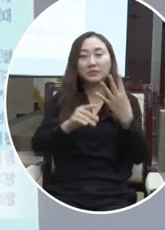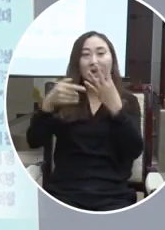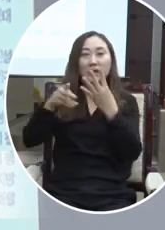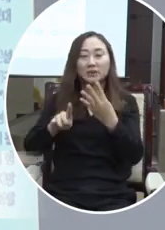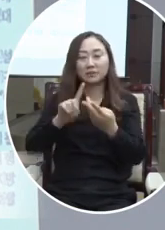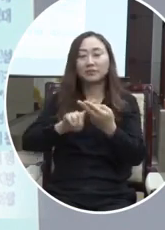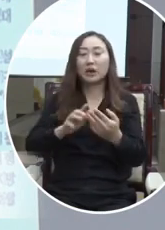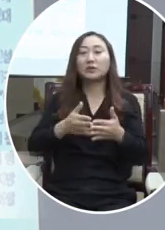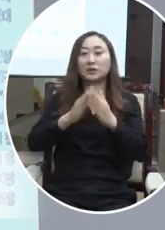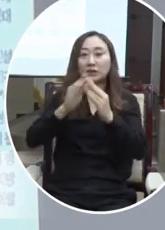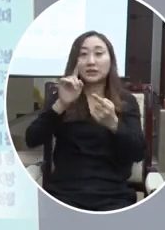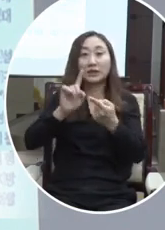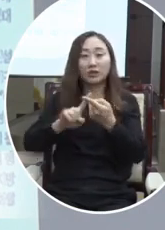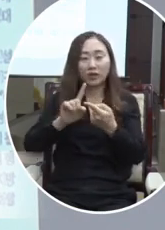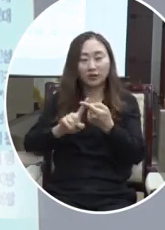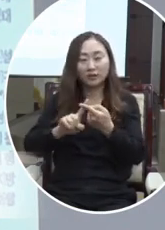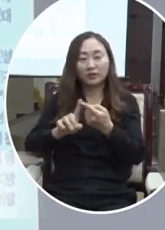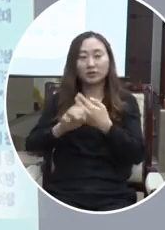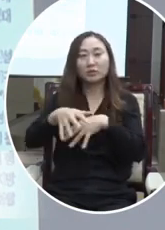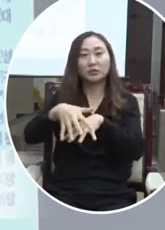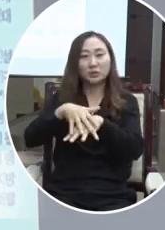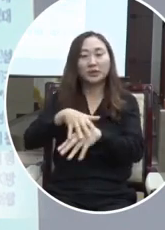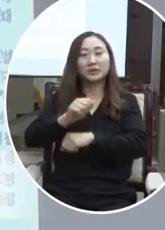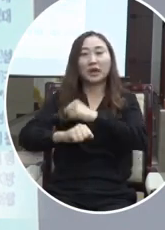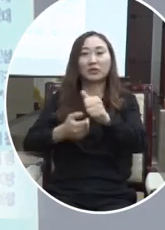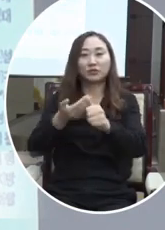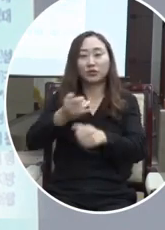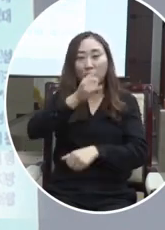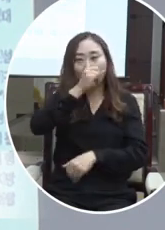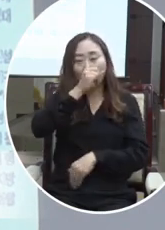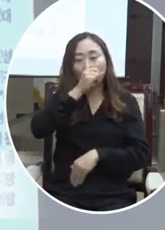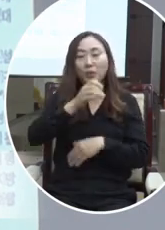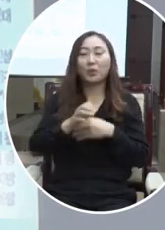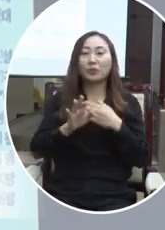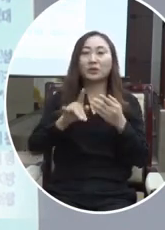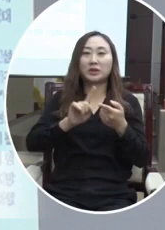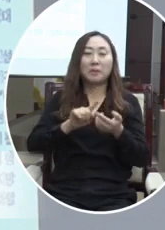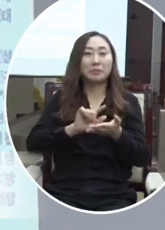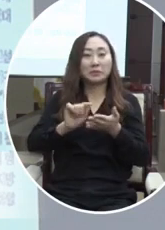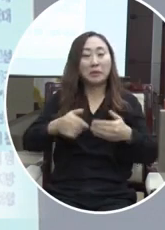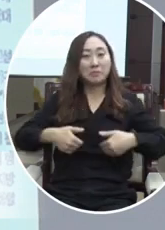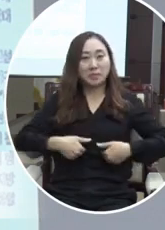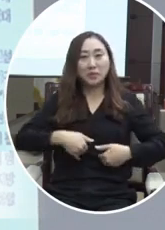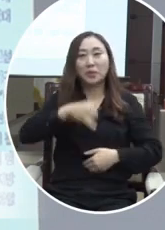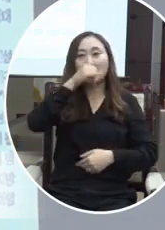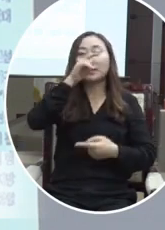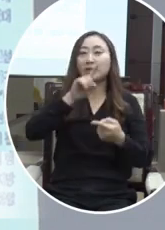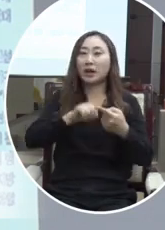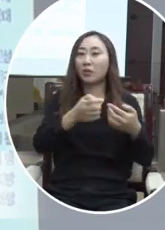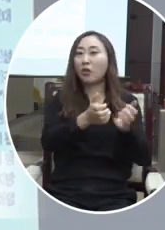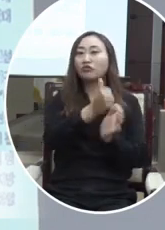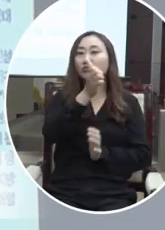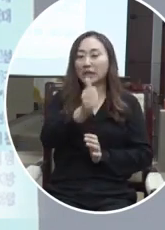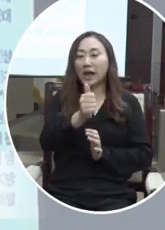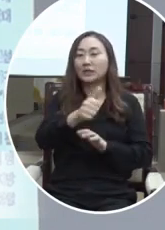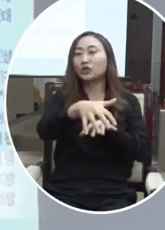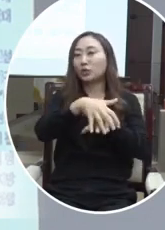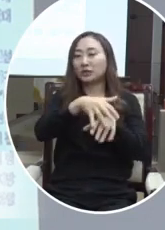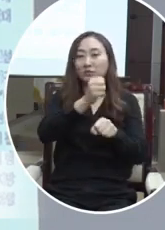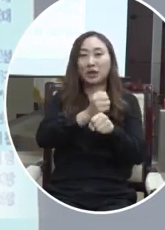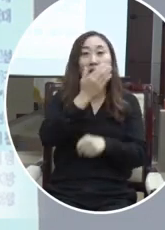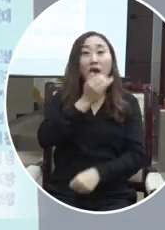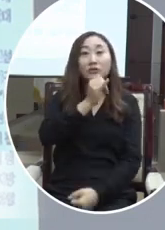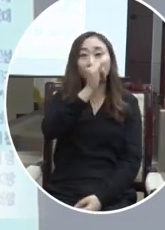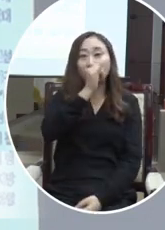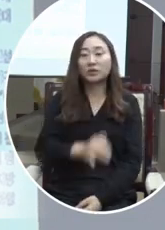국장급 기구 설치를 자율화하는 것으로 기구 설치 일반 요건 준수 시각 지자체가 필요한 만큼 국장급 기구를 만들